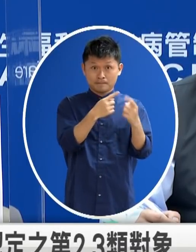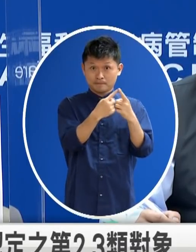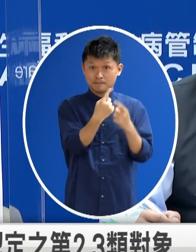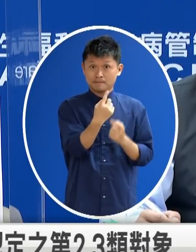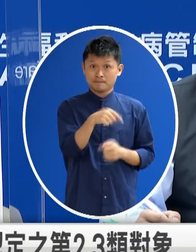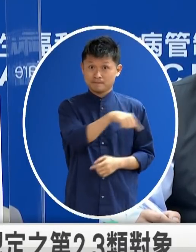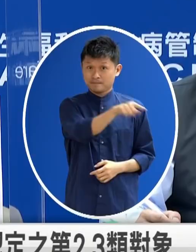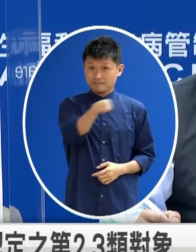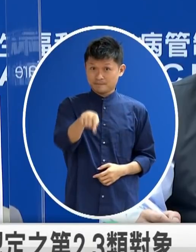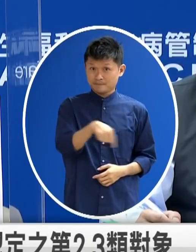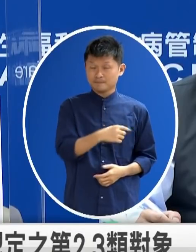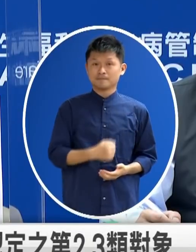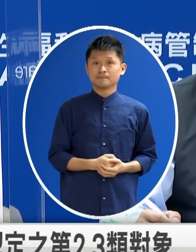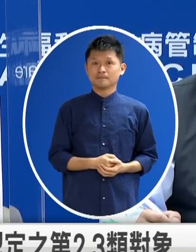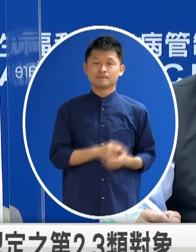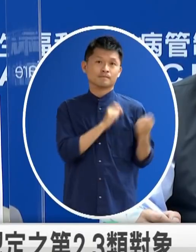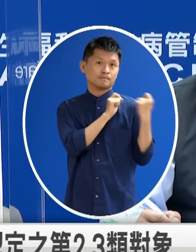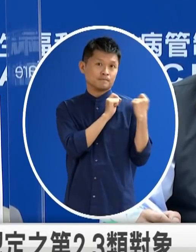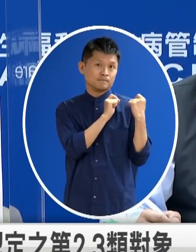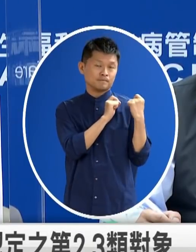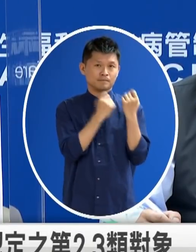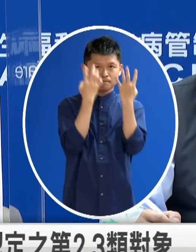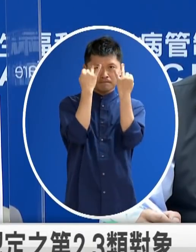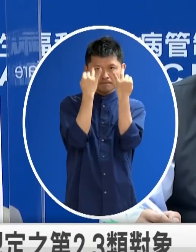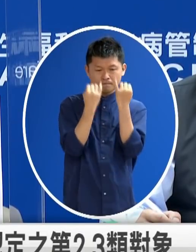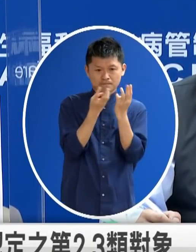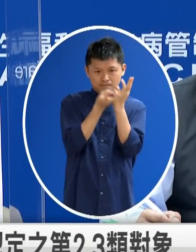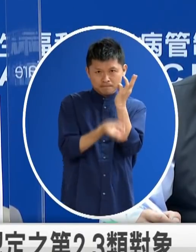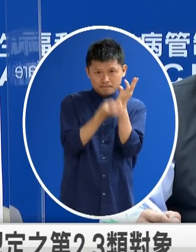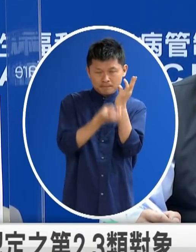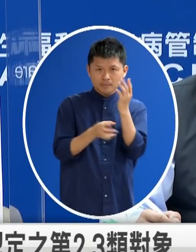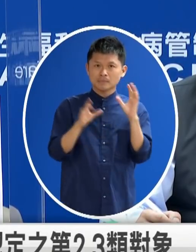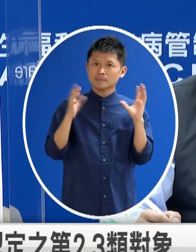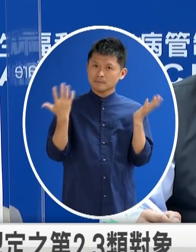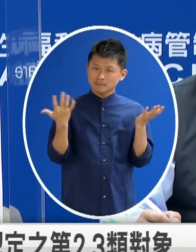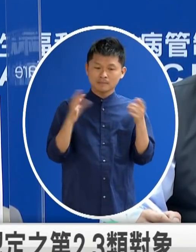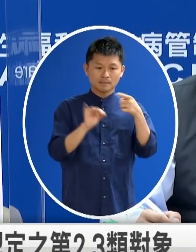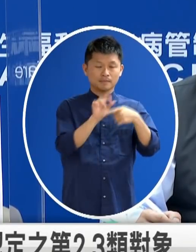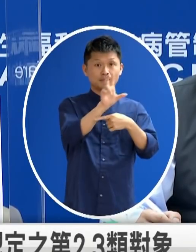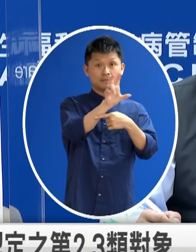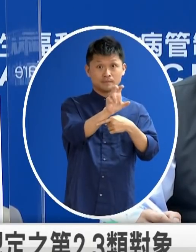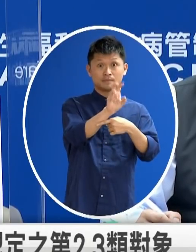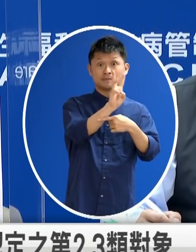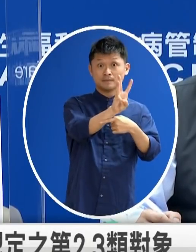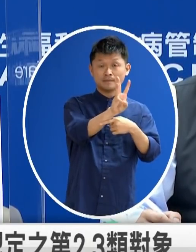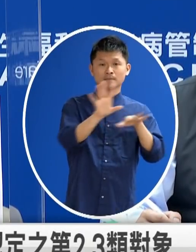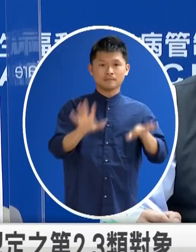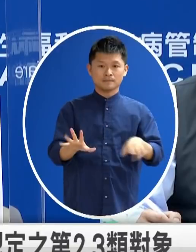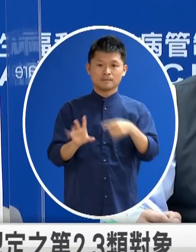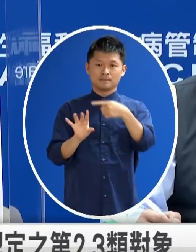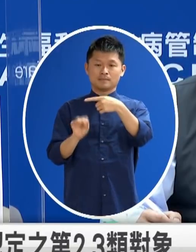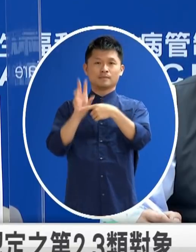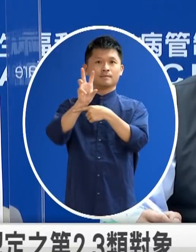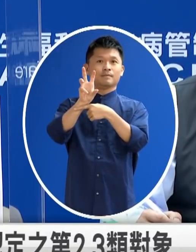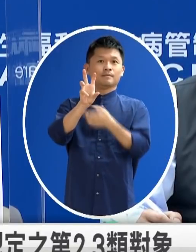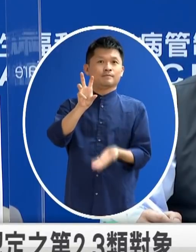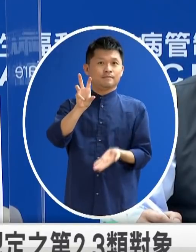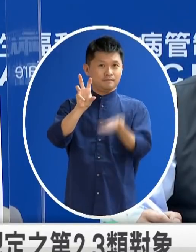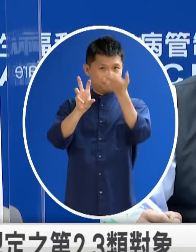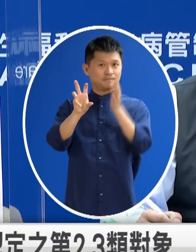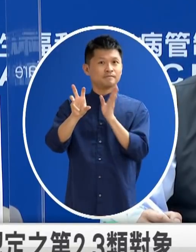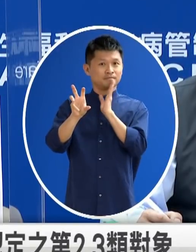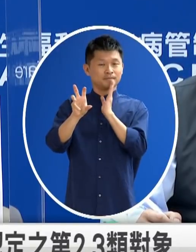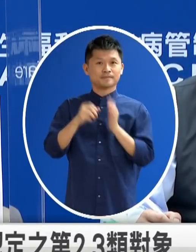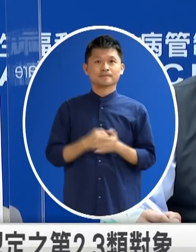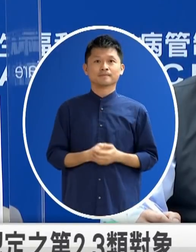天打下来，最近我有精确的数目应该73%，那我现在应该是认为超过80%了，那其他可